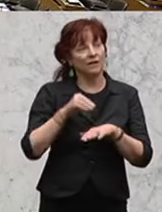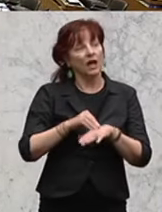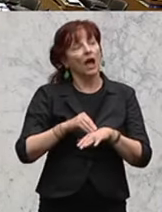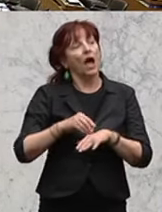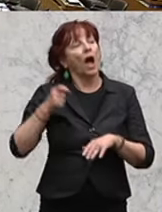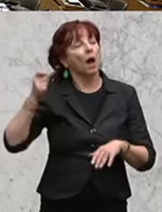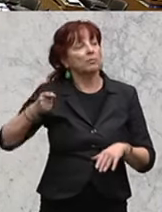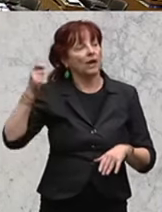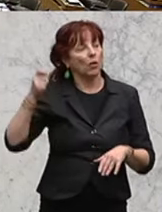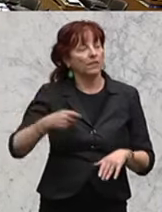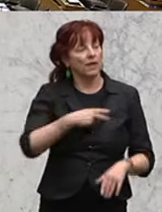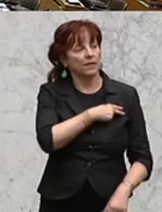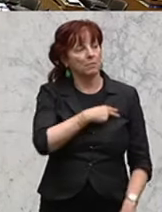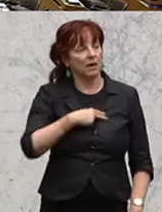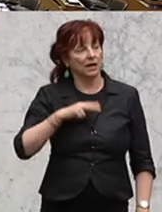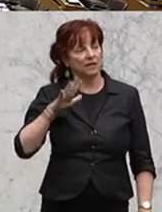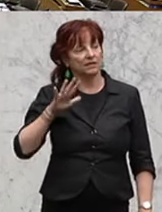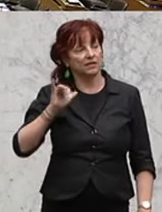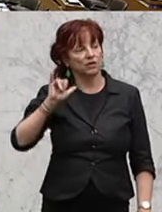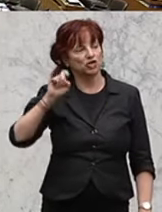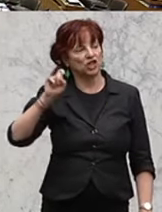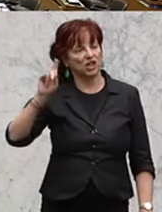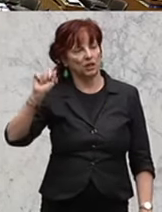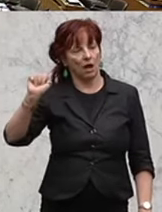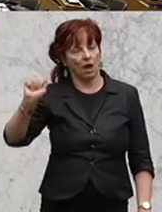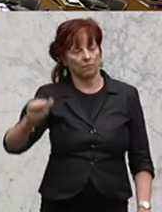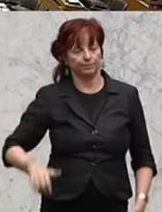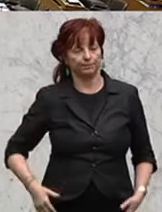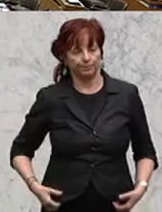Matthias Strolz. Er kritisiert, SPÖ und ÖVP würden das Land arm machen.